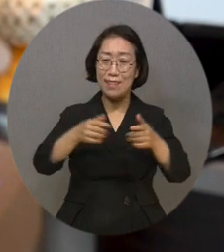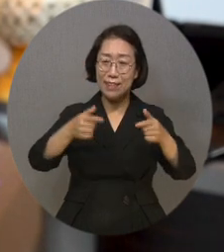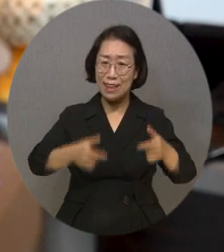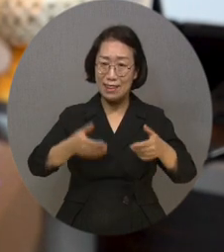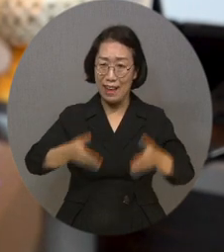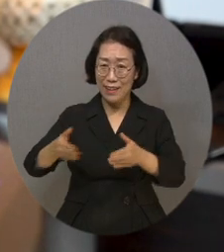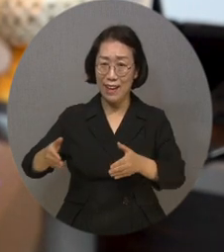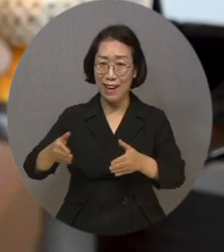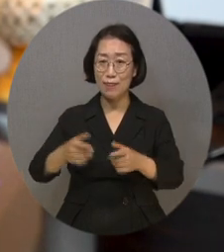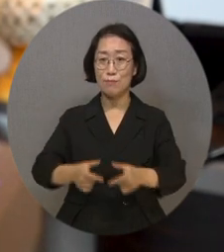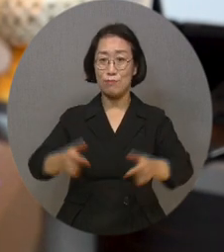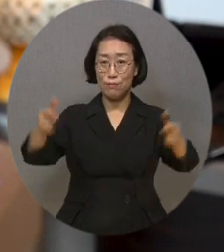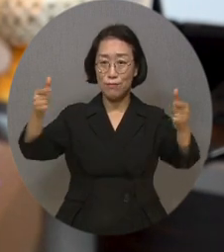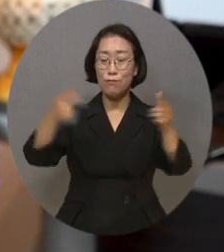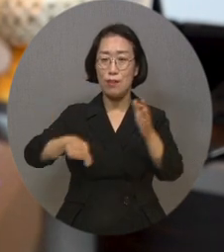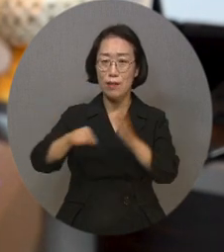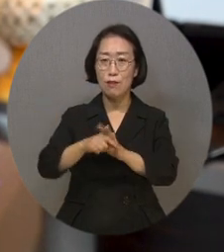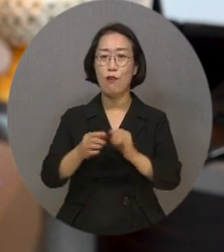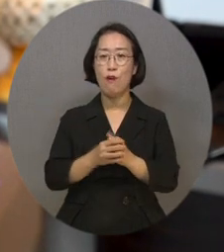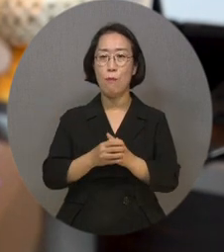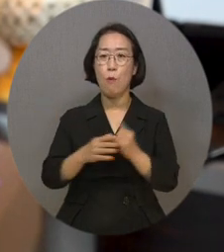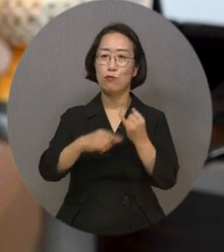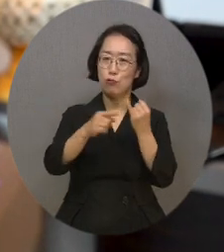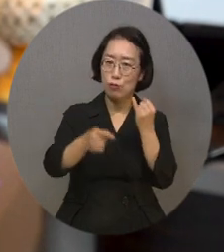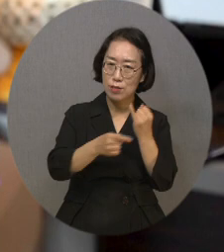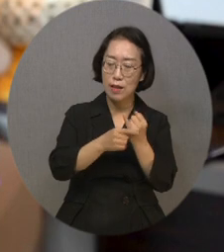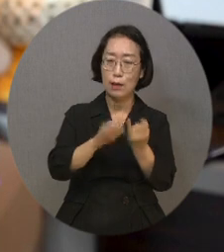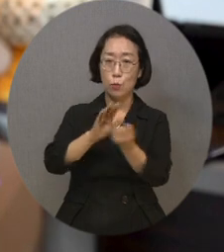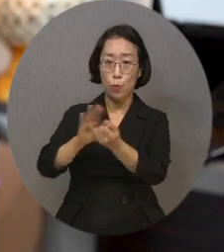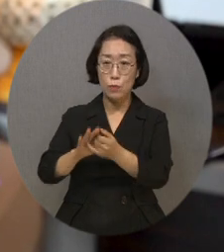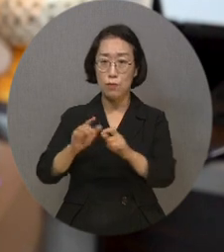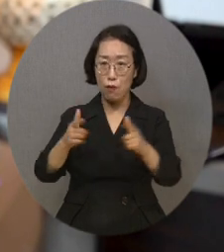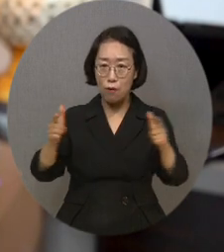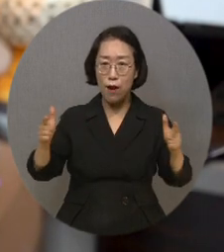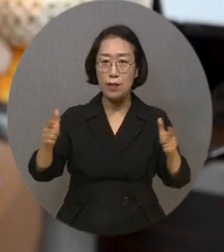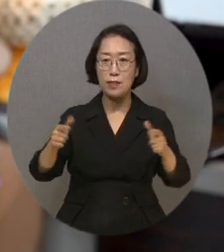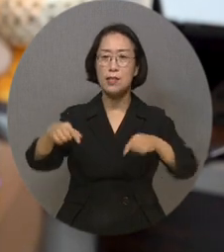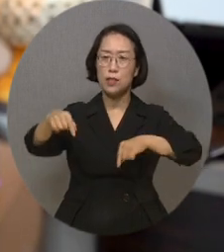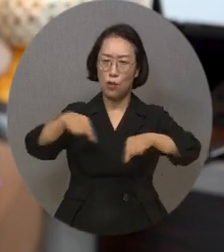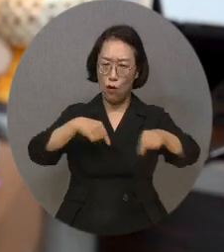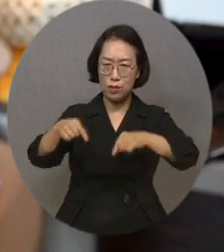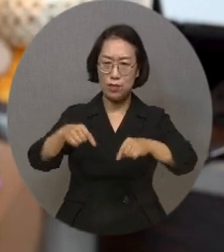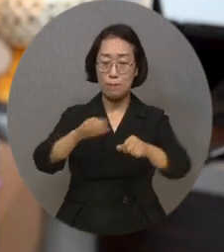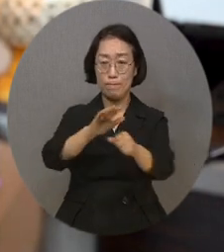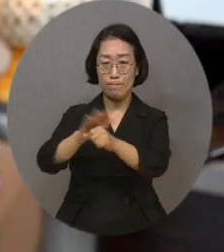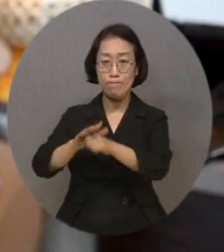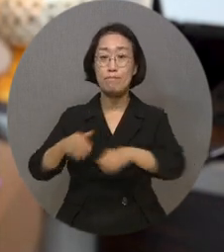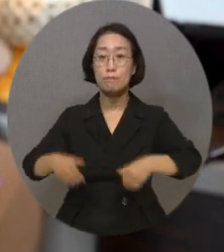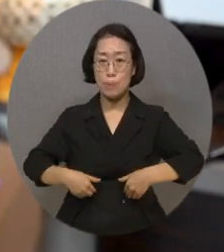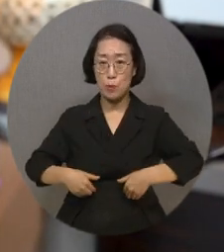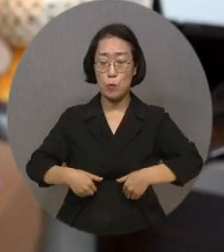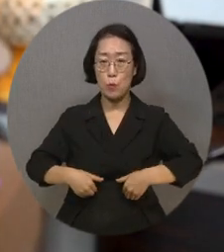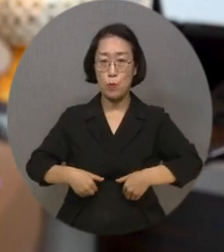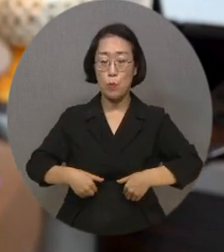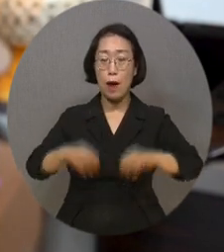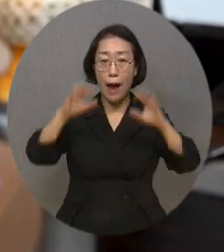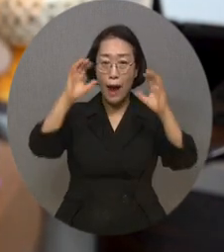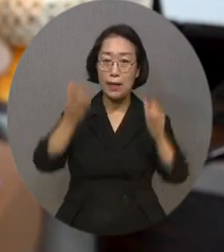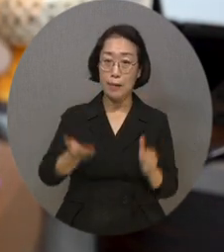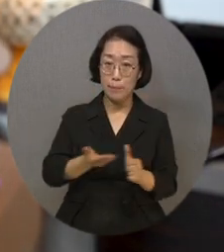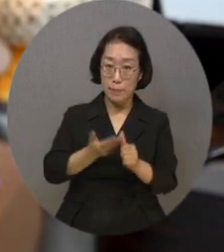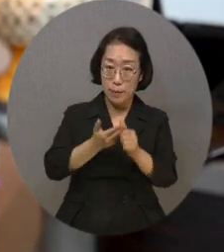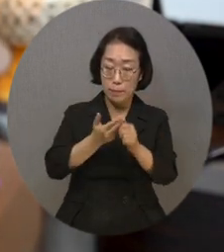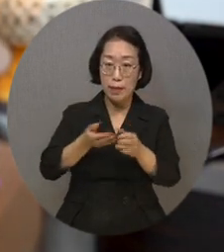군에서도 적극적으로 어떤 출산 정책이나 육아 정책을 펼쳐야 될 것 같은데요. 이 고창군의 출산 정책과 육아 정책에 대해서